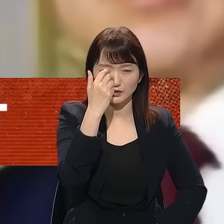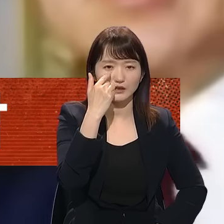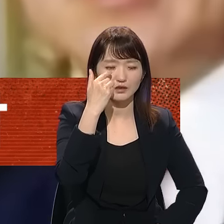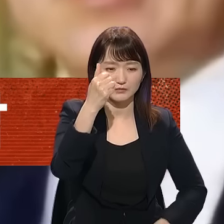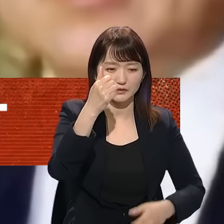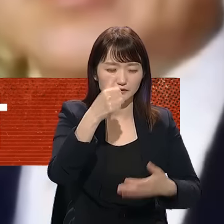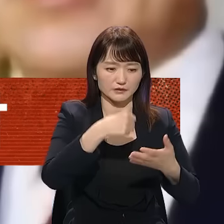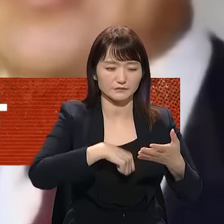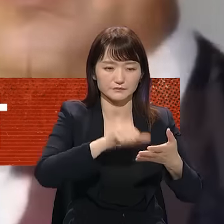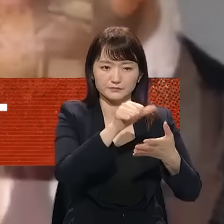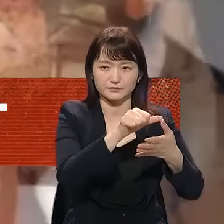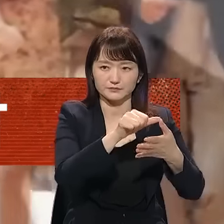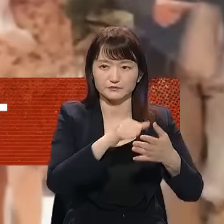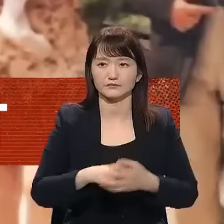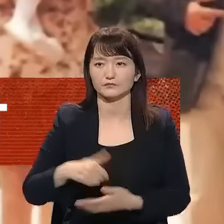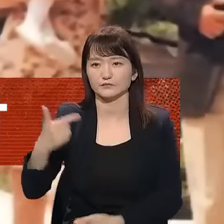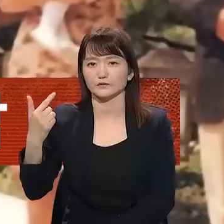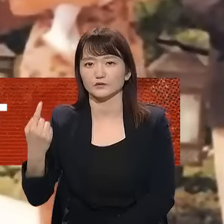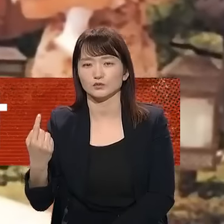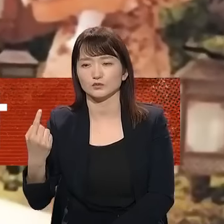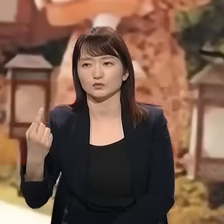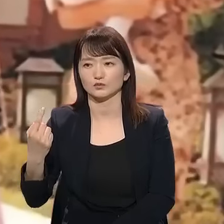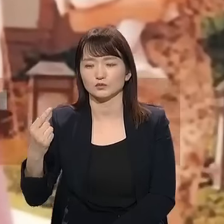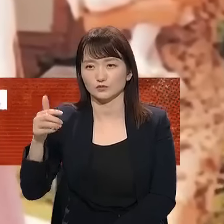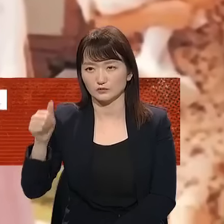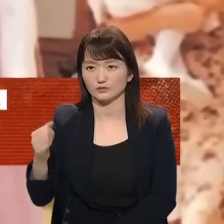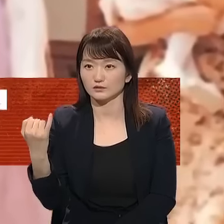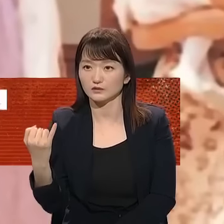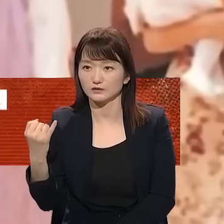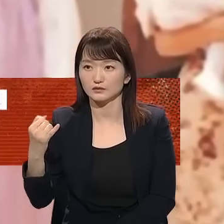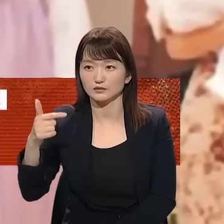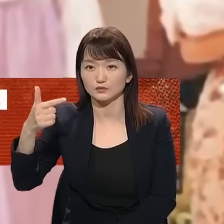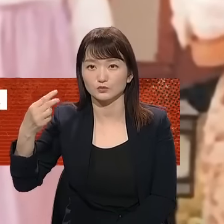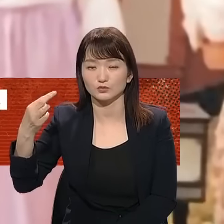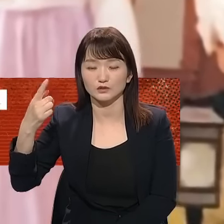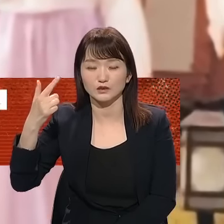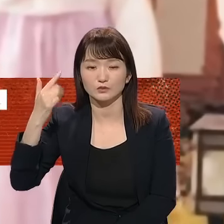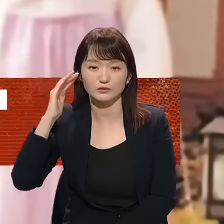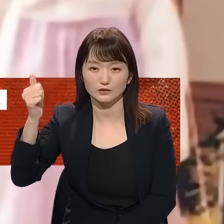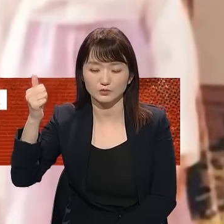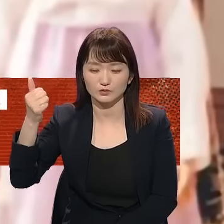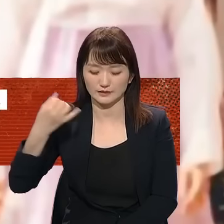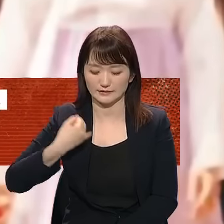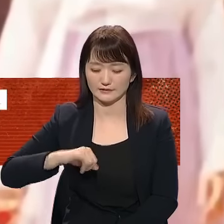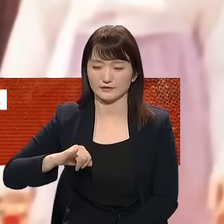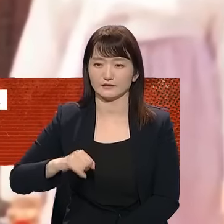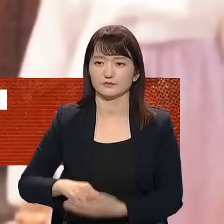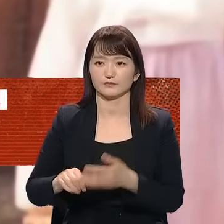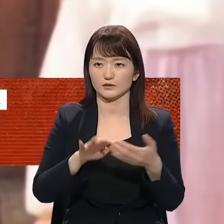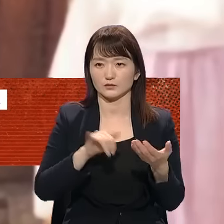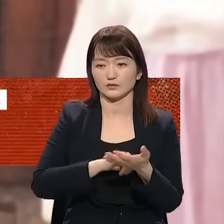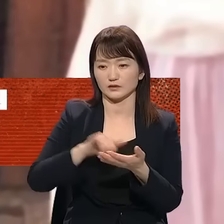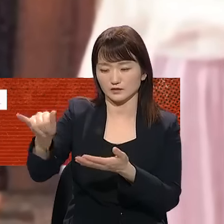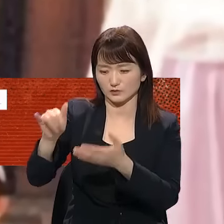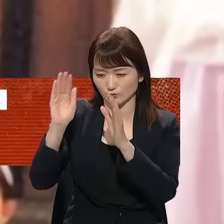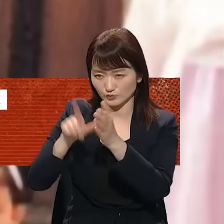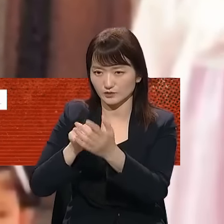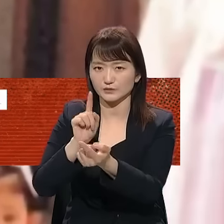노태우 전 대통령의 딸이었고 그래서이 두 사람이 유학 시절에 만나 가지고 그야말로이 세계 결혼이